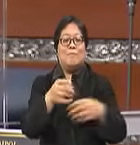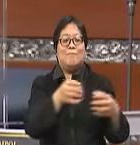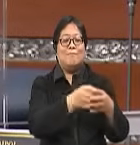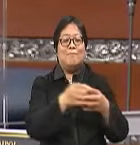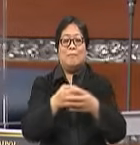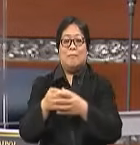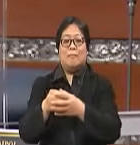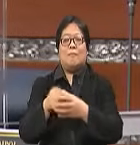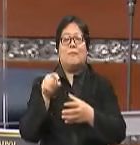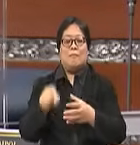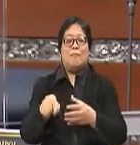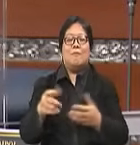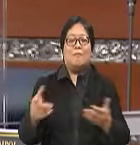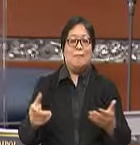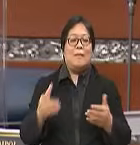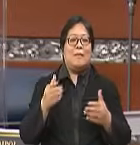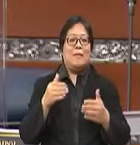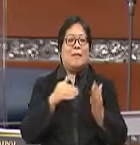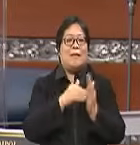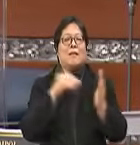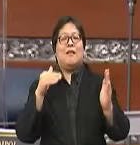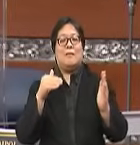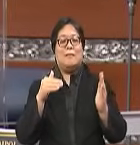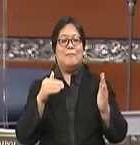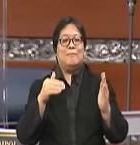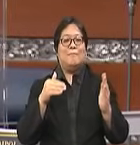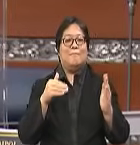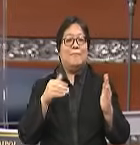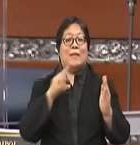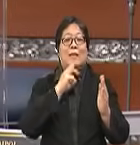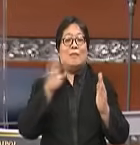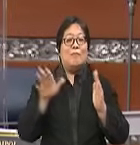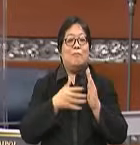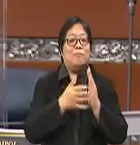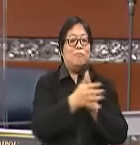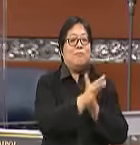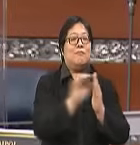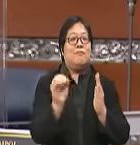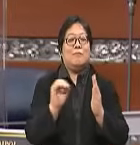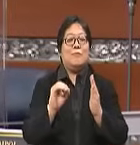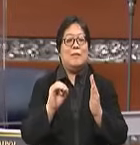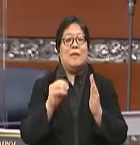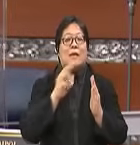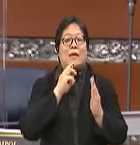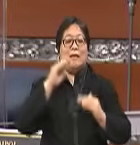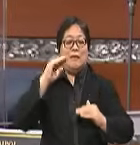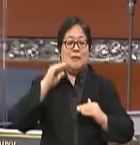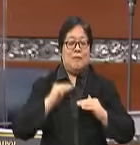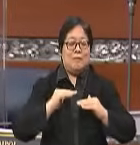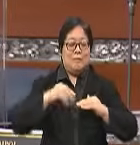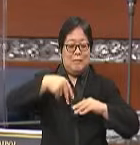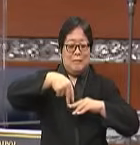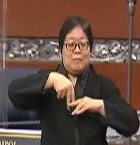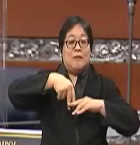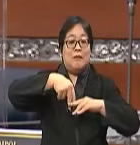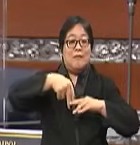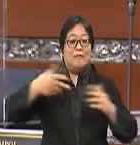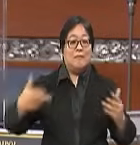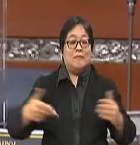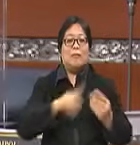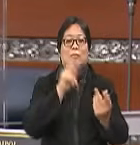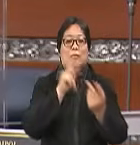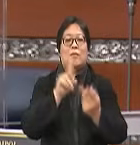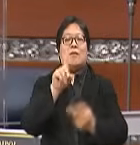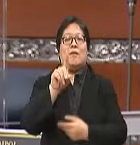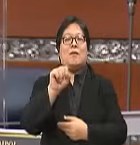sedikit sebanyak menghalangi atau menyikat laluan air dan adegan lebih cantik jadi bersesuaian dengan di SG yang